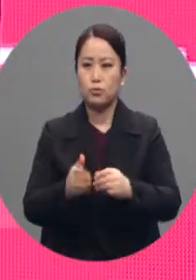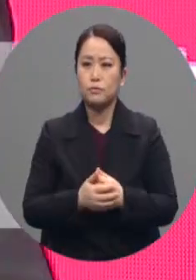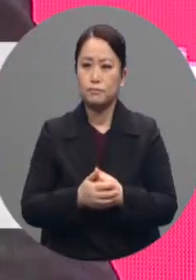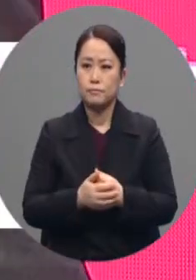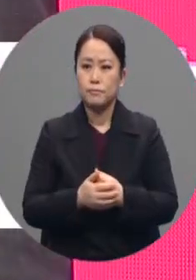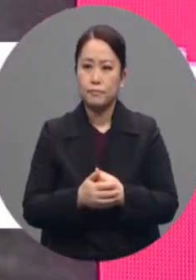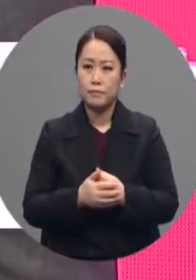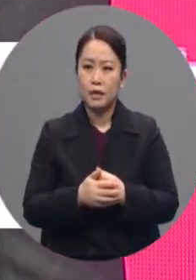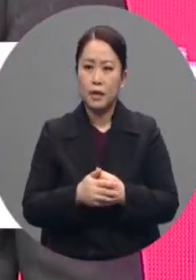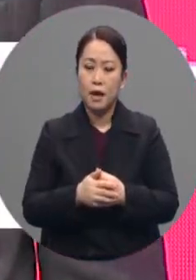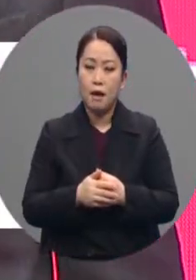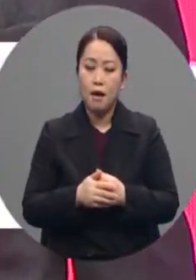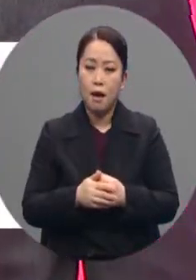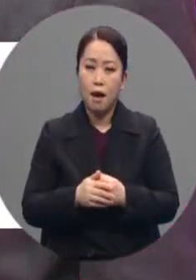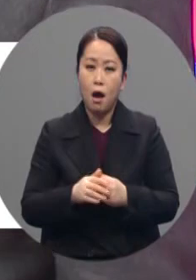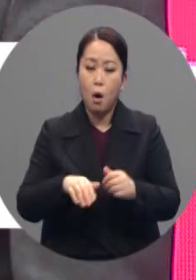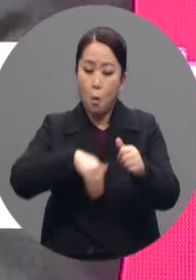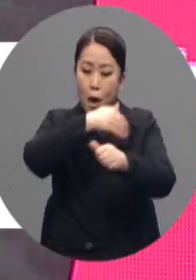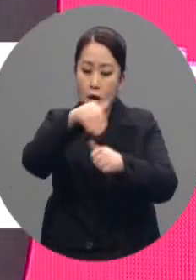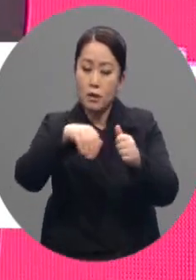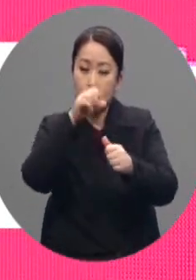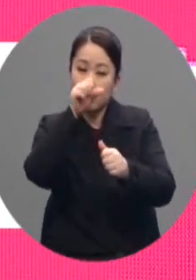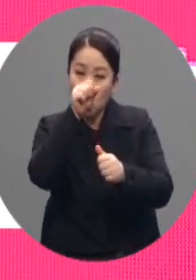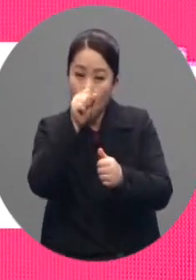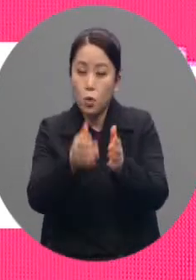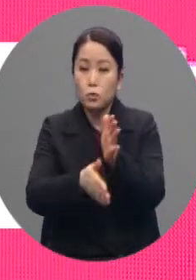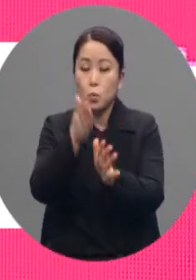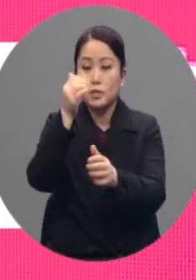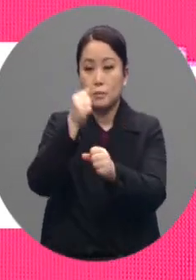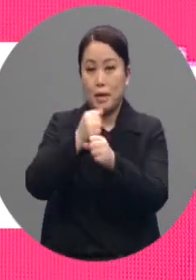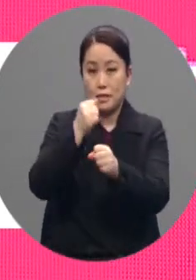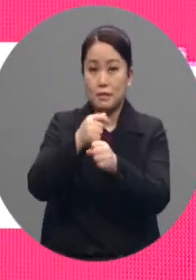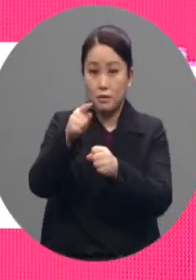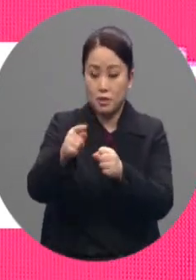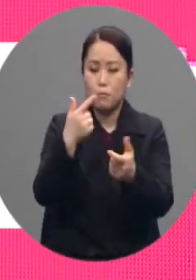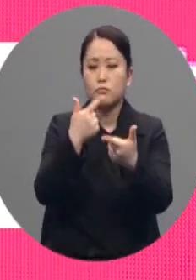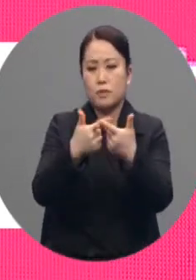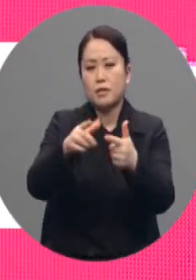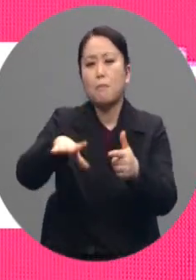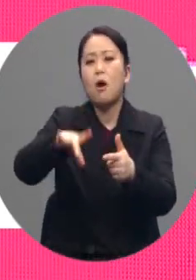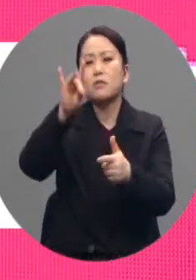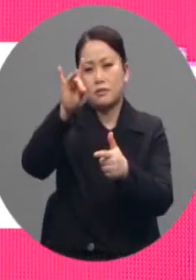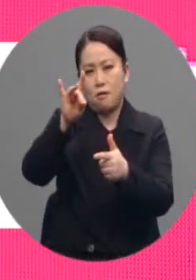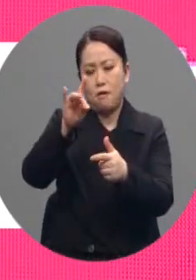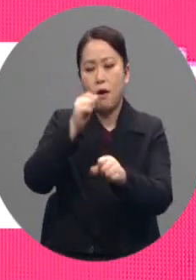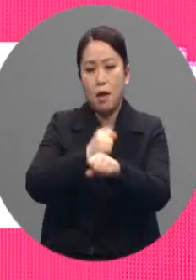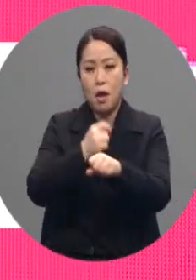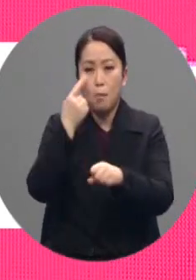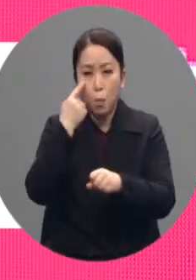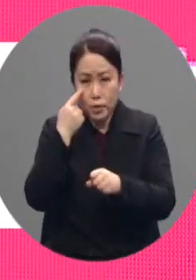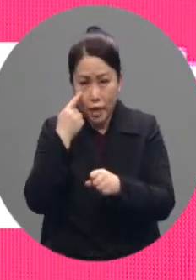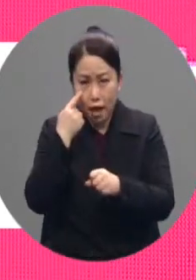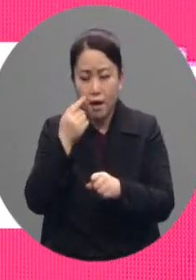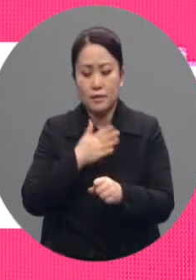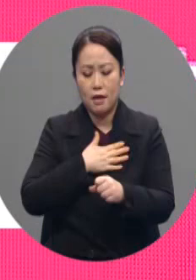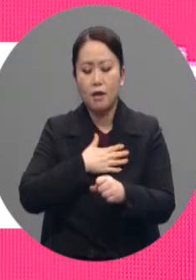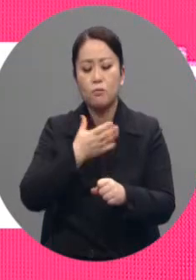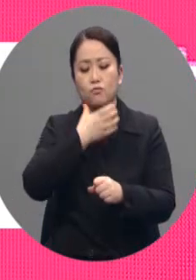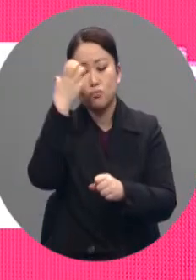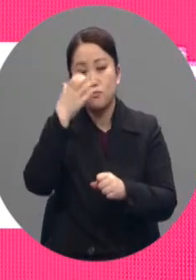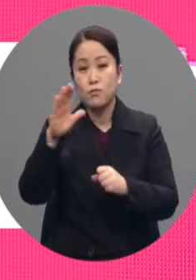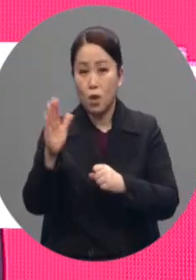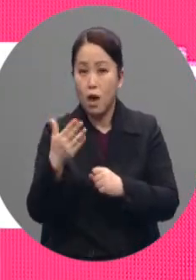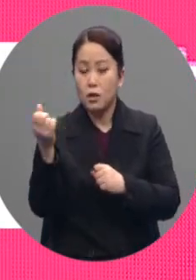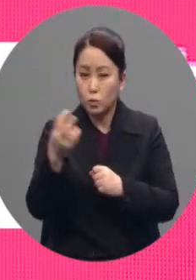시티를 가는 데 있어서 부산이 먼저 가보자. 부산이 먼저 미래로 가보자. 라고 하는 것이 우리의 꿈이 되는 것이고